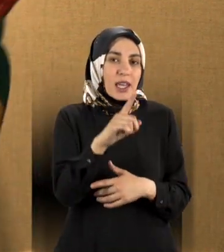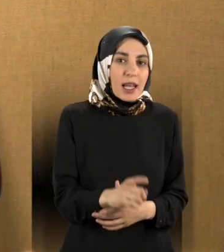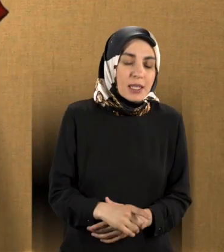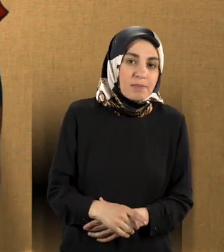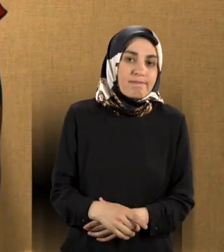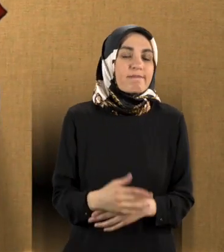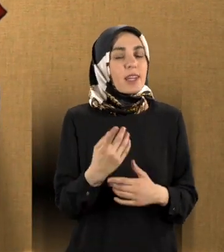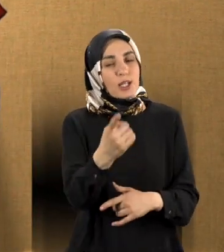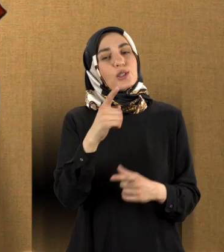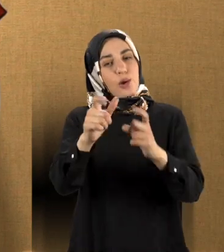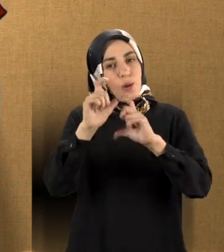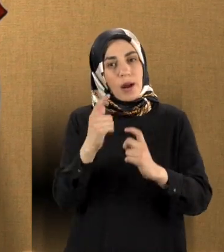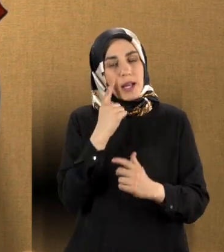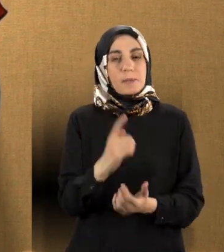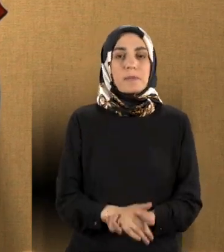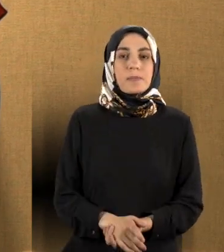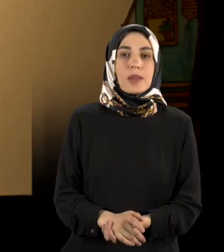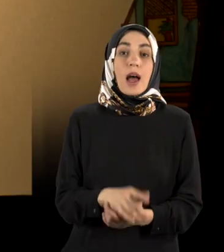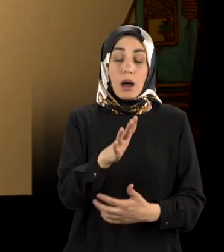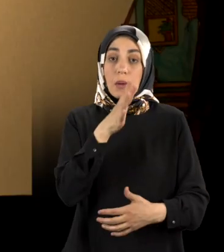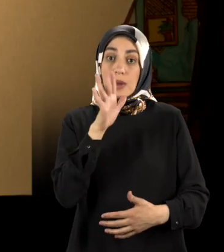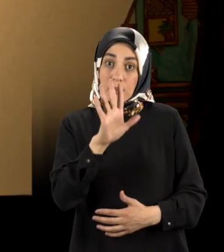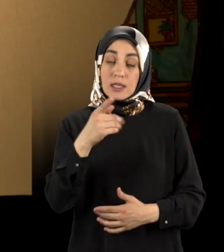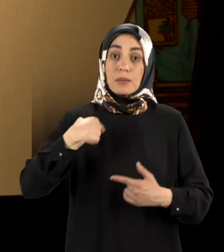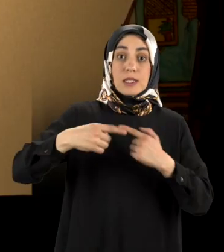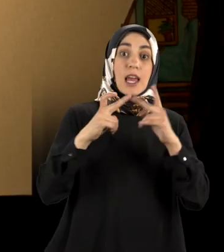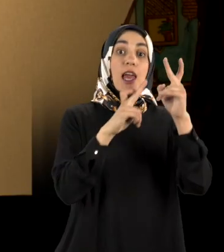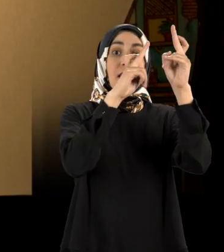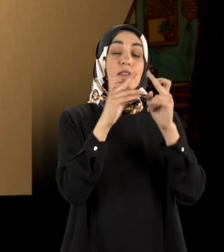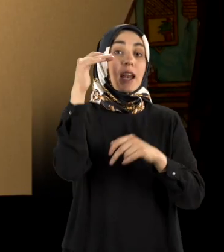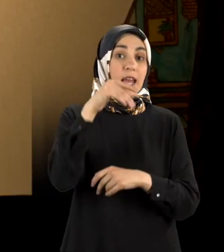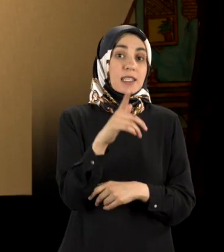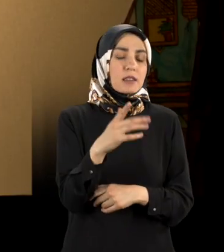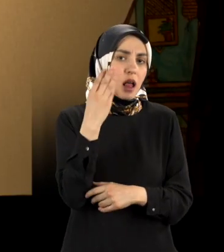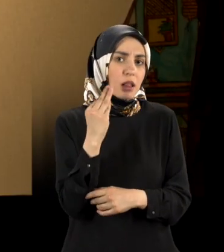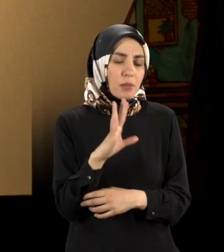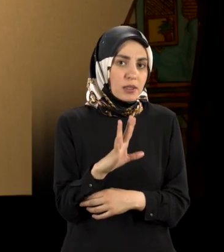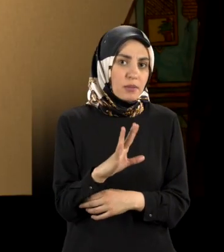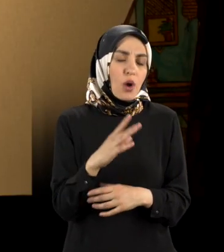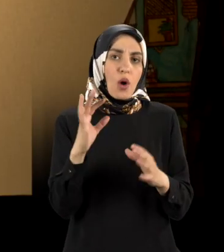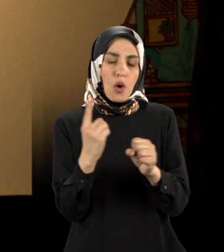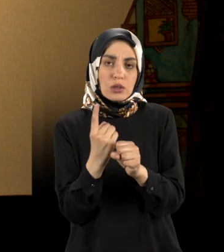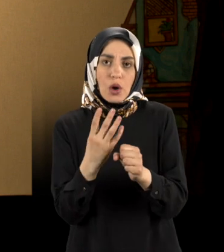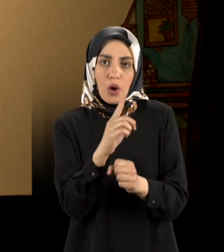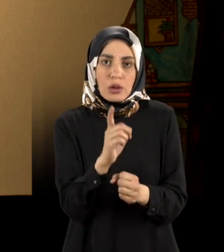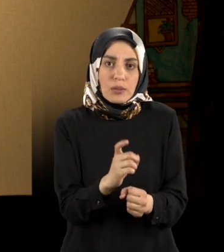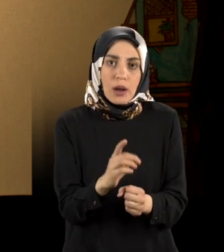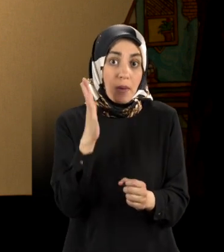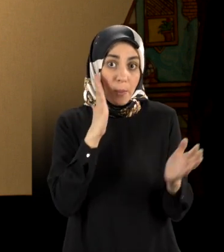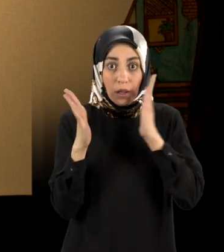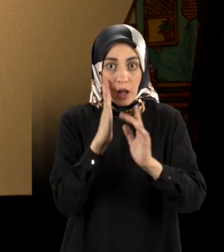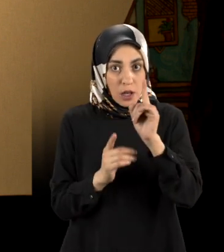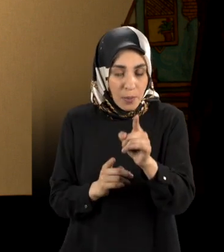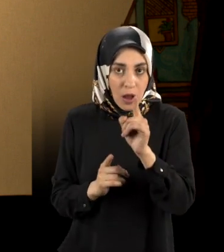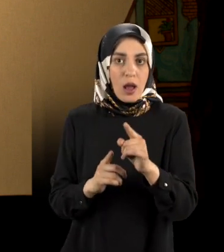bilmece geldi benim de hatırın kalmasın sor bakalım ama Bilemezsen bize iftara geleceksiniz anlayamadım öyle şey